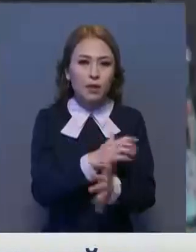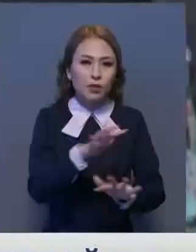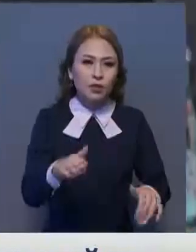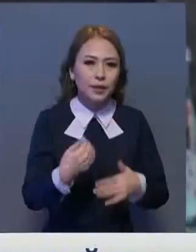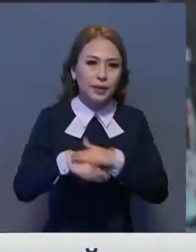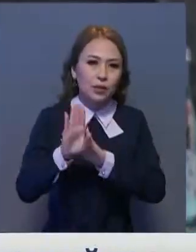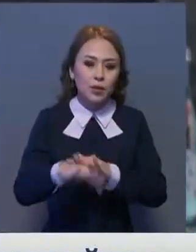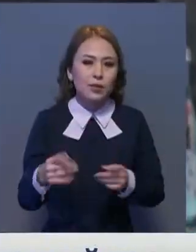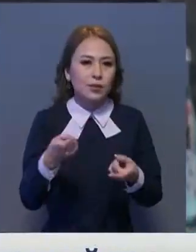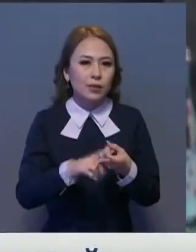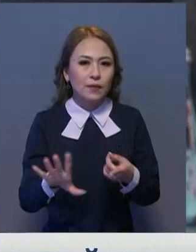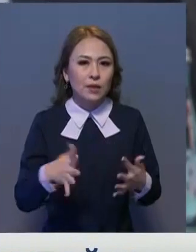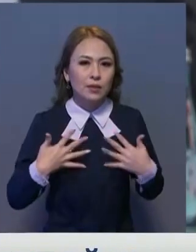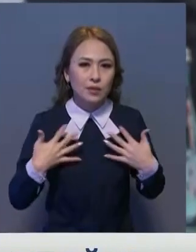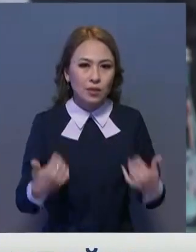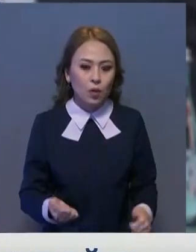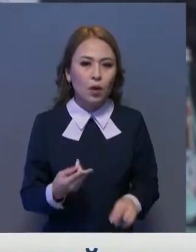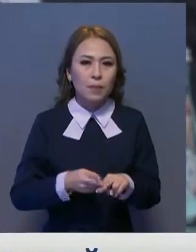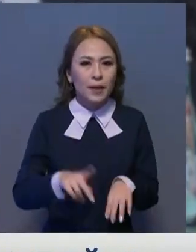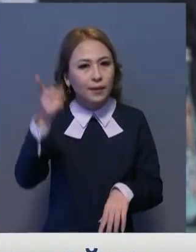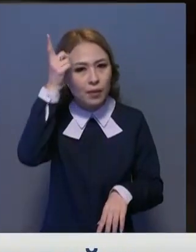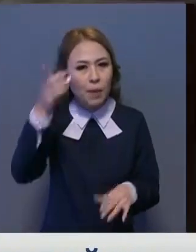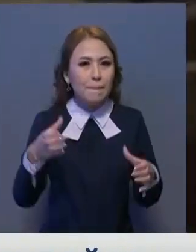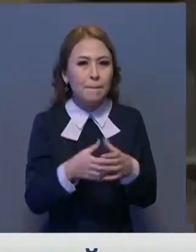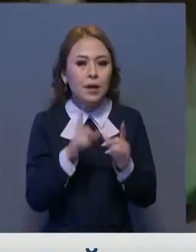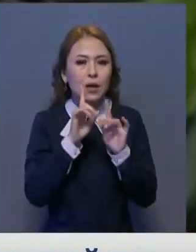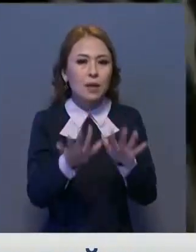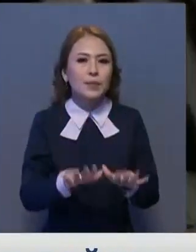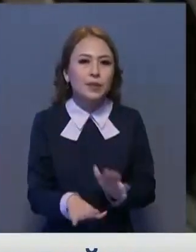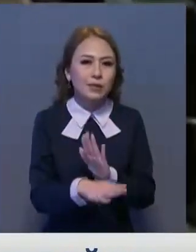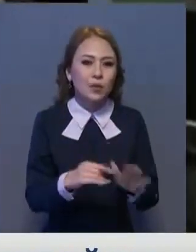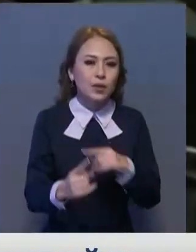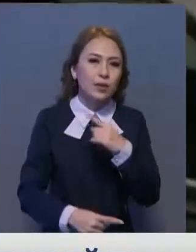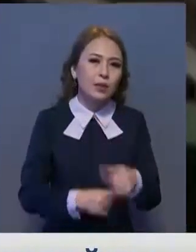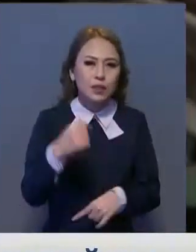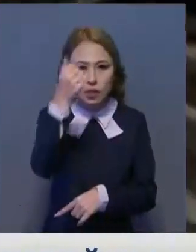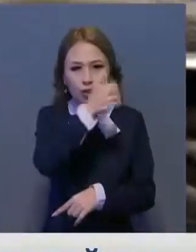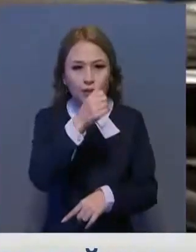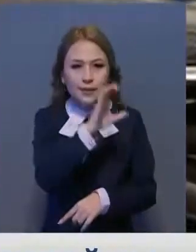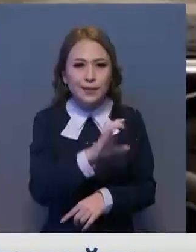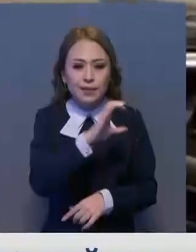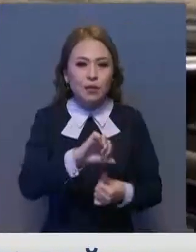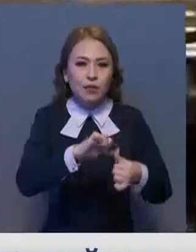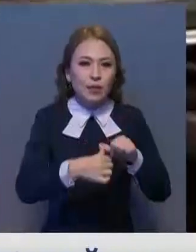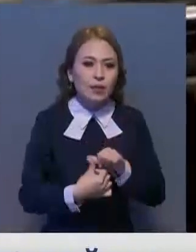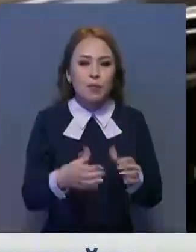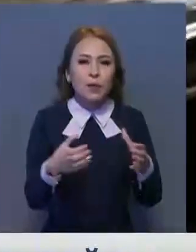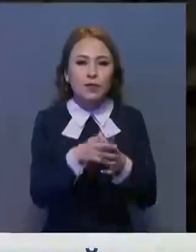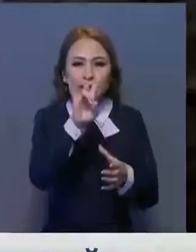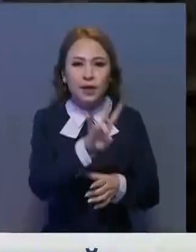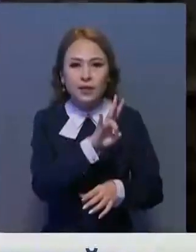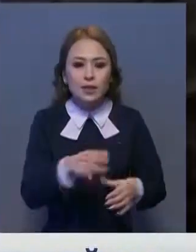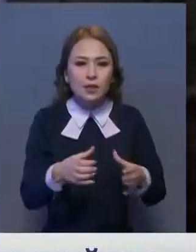кетуі денсаулығына байланысты емес. Германиядағы парламенттік сайлау келер жылдың 42-ге белгіленген. Христиан демократиялық